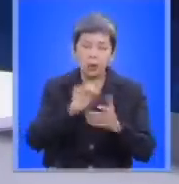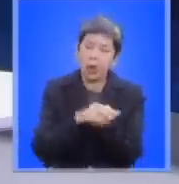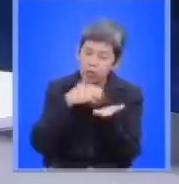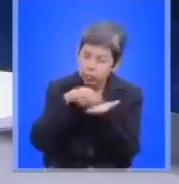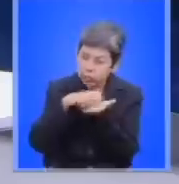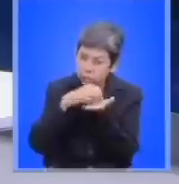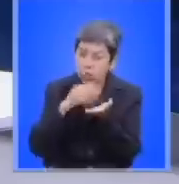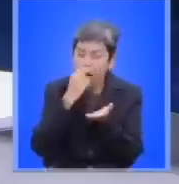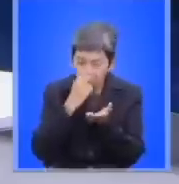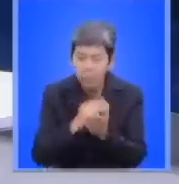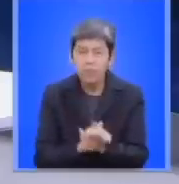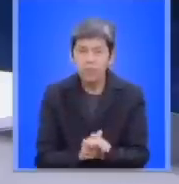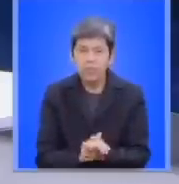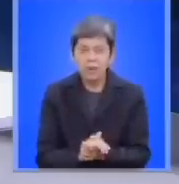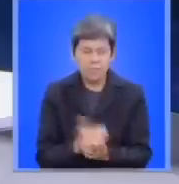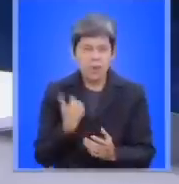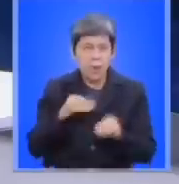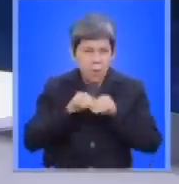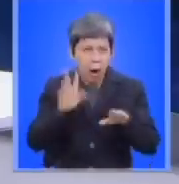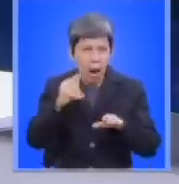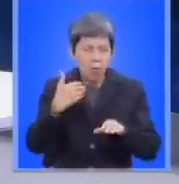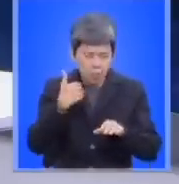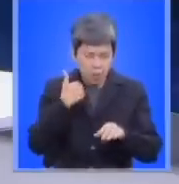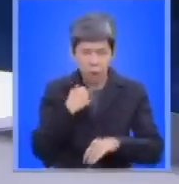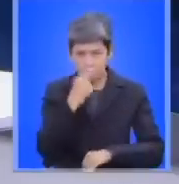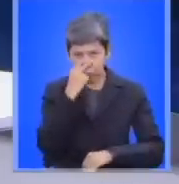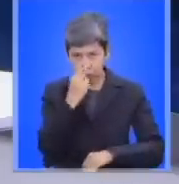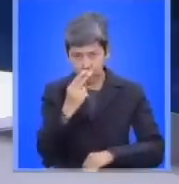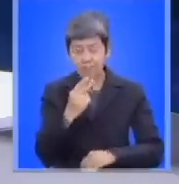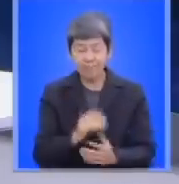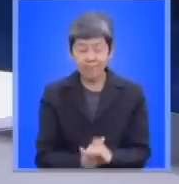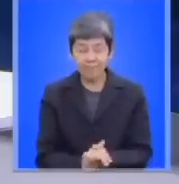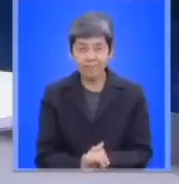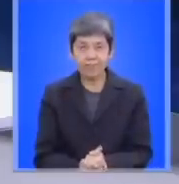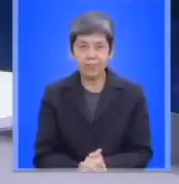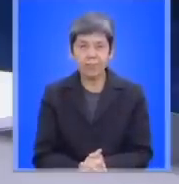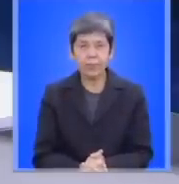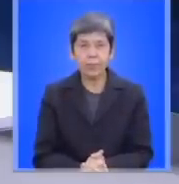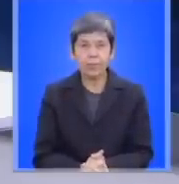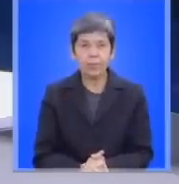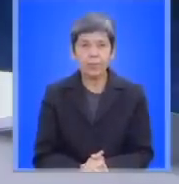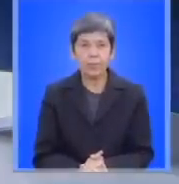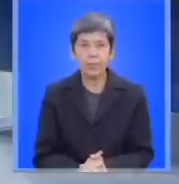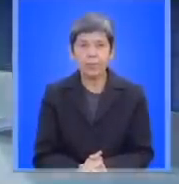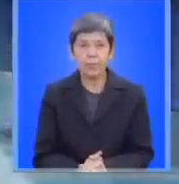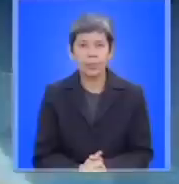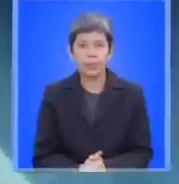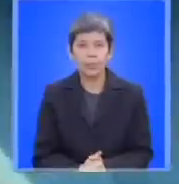ต่อเนื่อง ตอนนี้มีการแถลงด้วยนะครับงั้นไปติดตามบรรยากาศสดณขณะนี้พร้อมกันเลยครับ